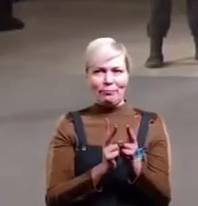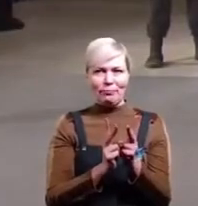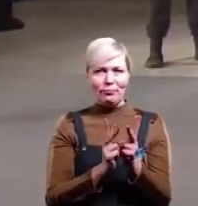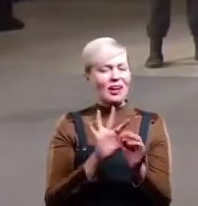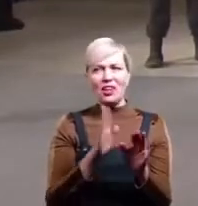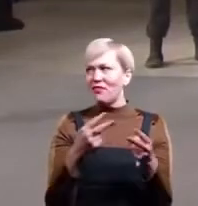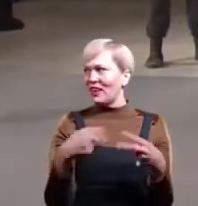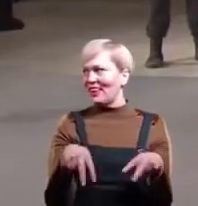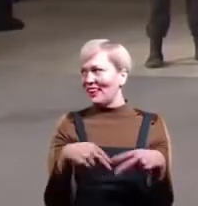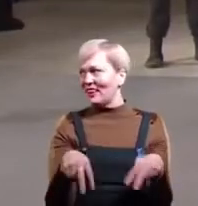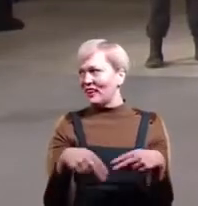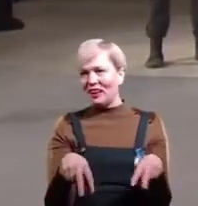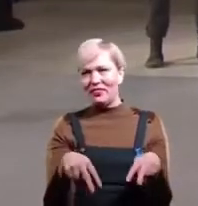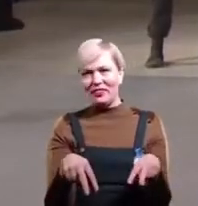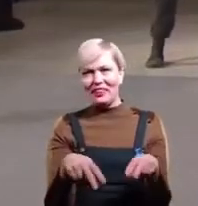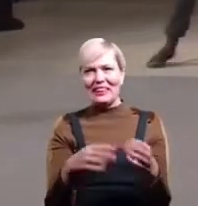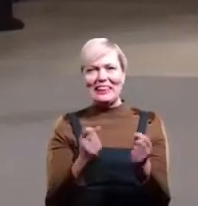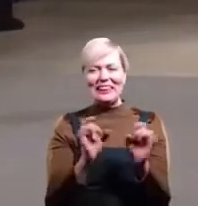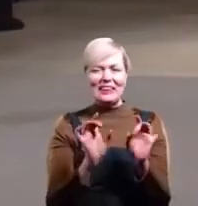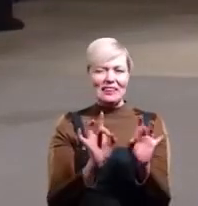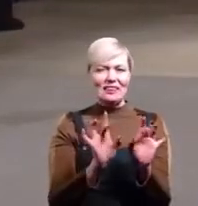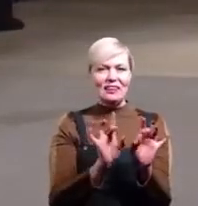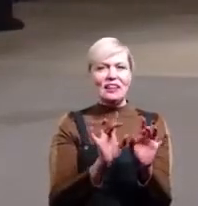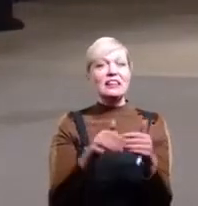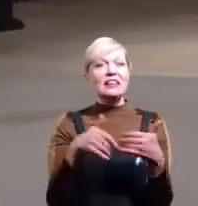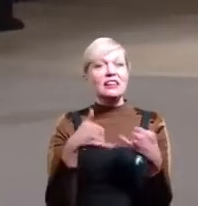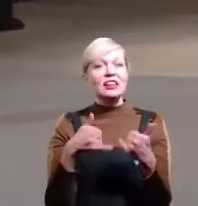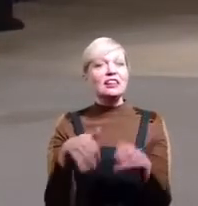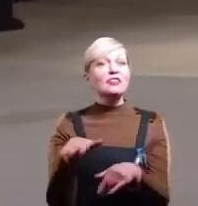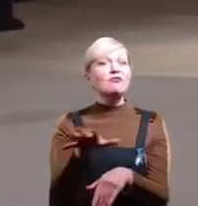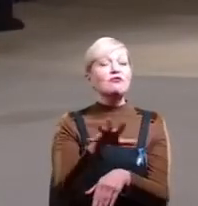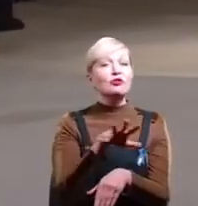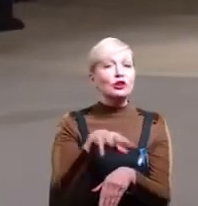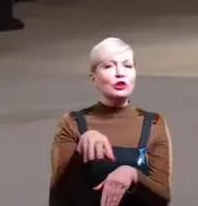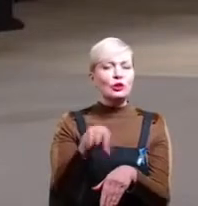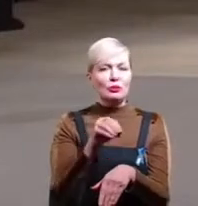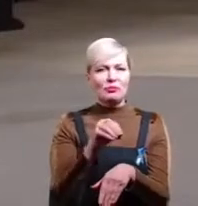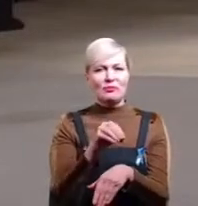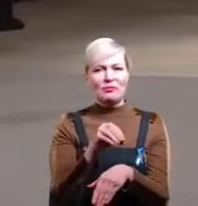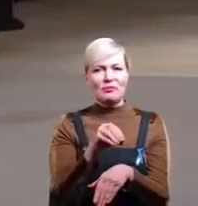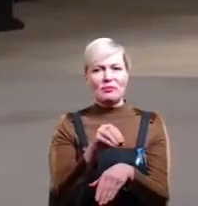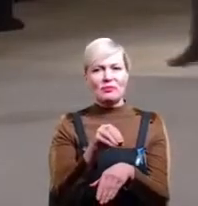хореографии. Сейчас мы там. Мы сейчас это все, давайте, потому что...